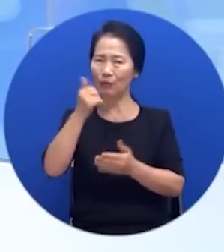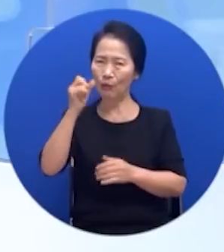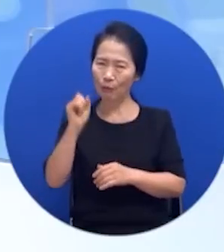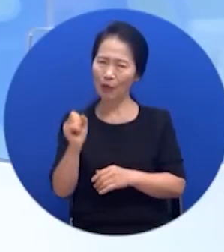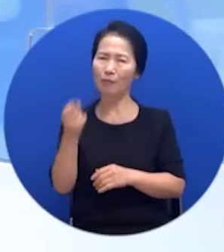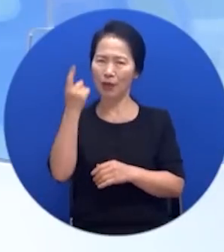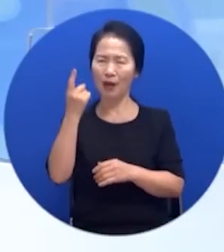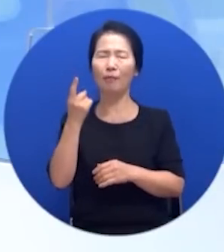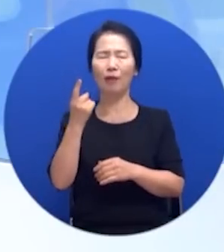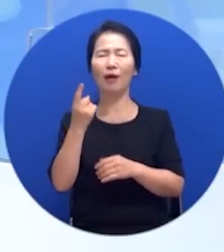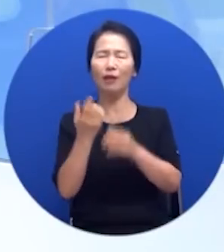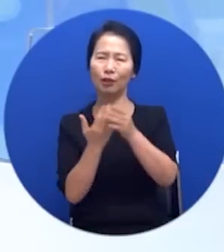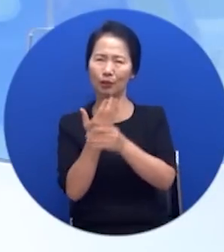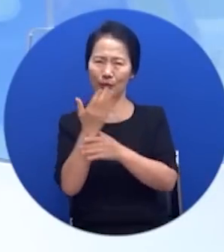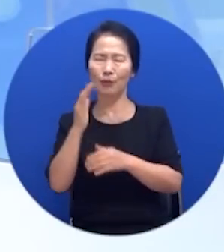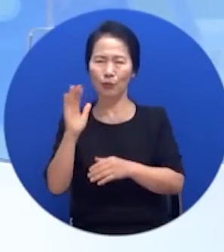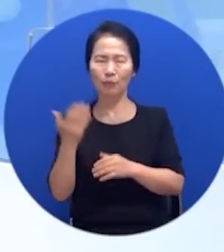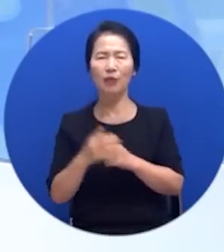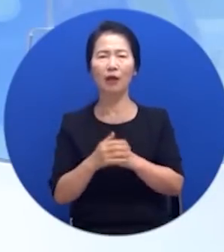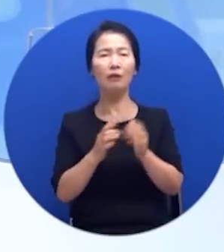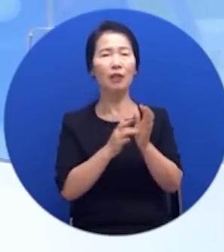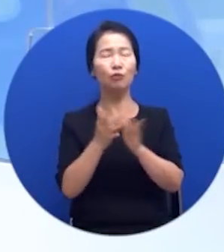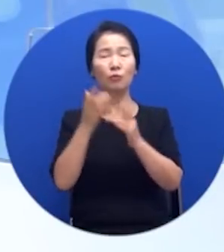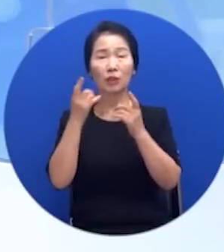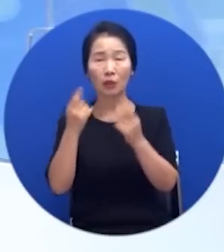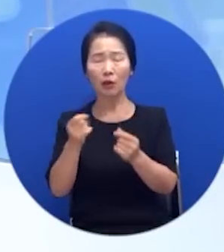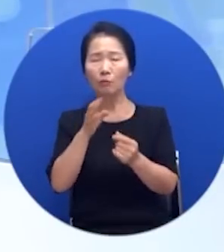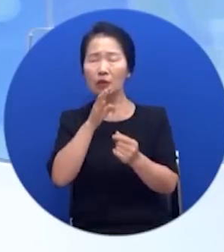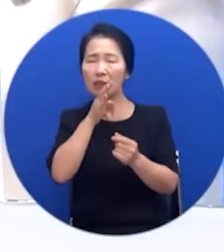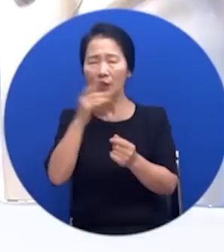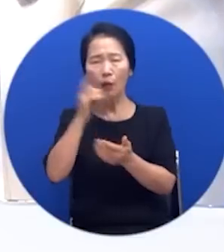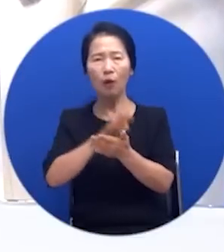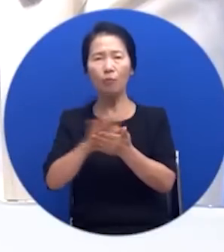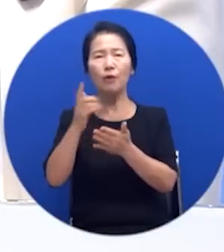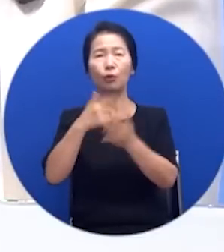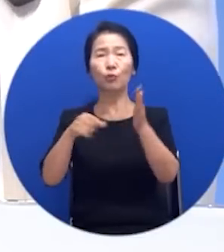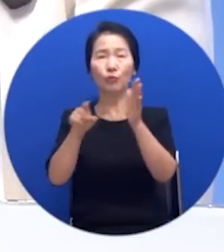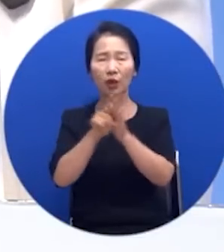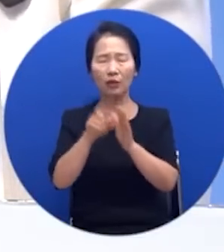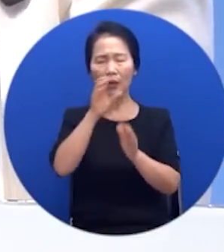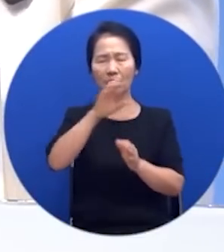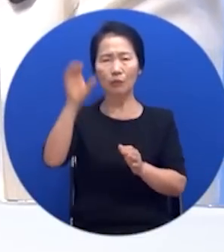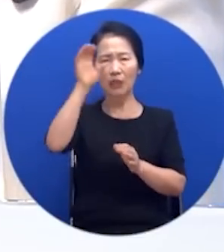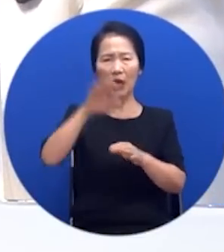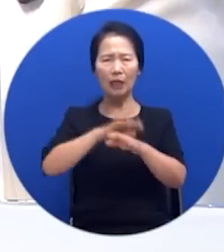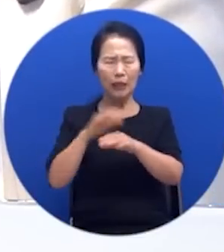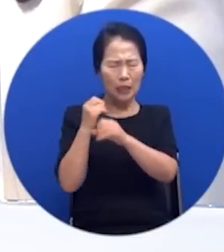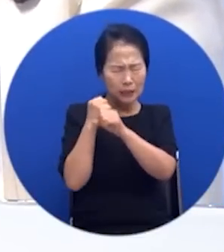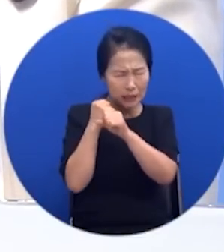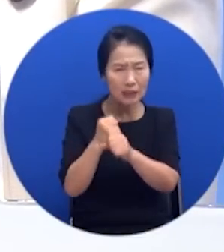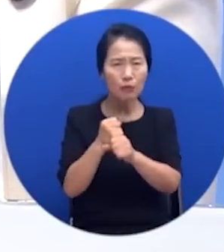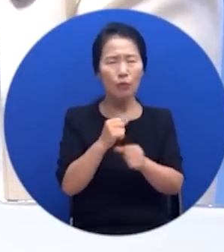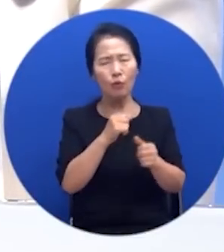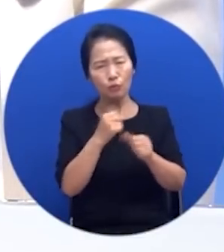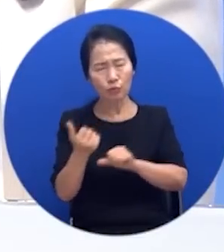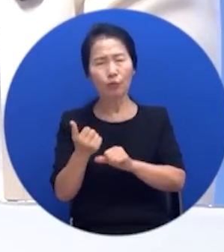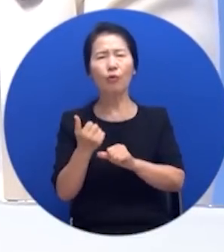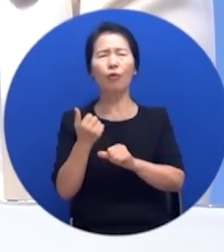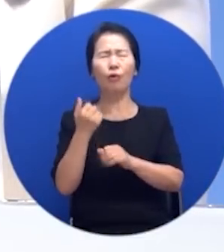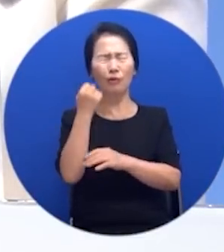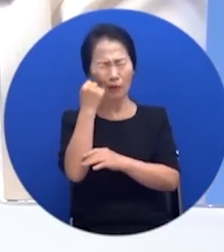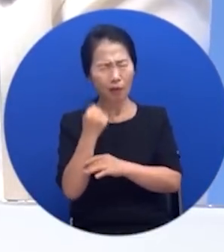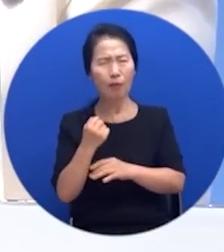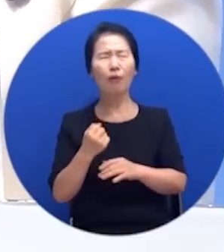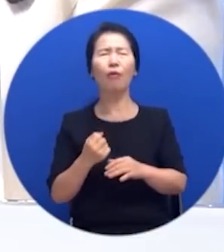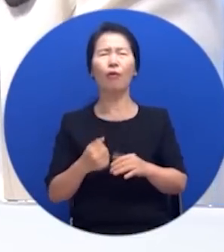말미암습니다. 그러므로 예수님처럼 진정한 화평을 위해 십자가 잘 지고 죽어지고 썩어지고 밀알이 되어 안